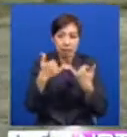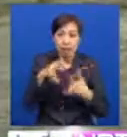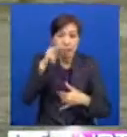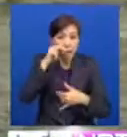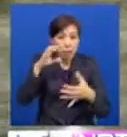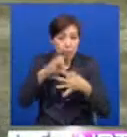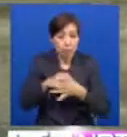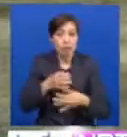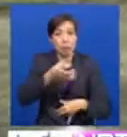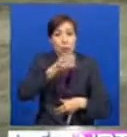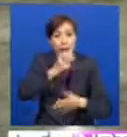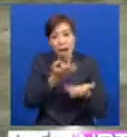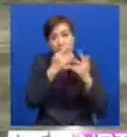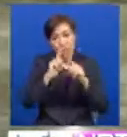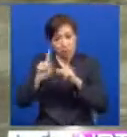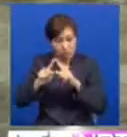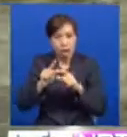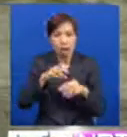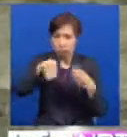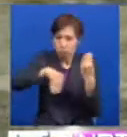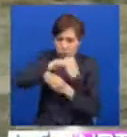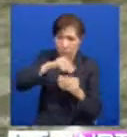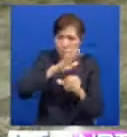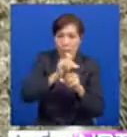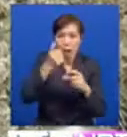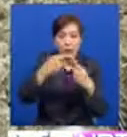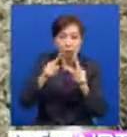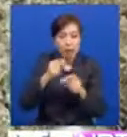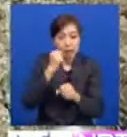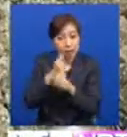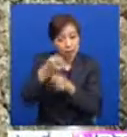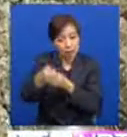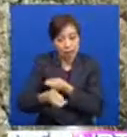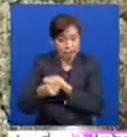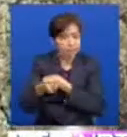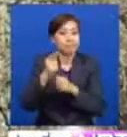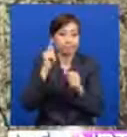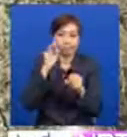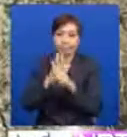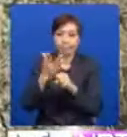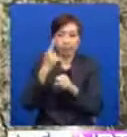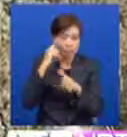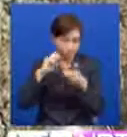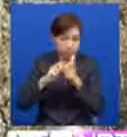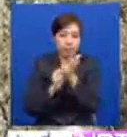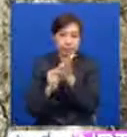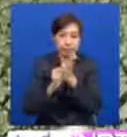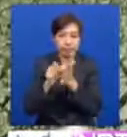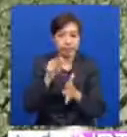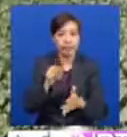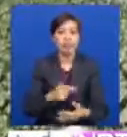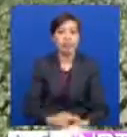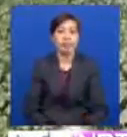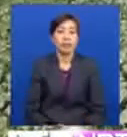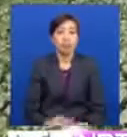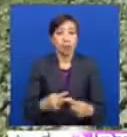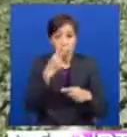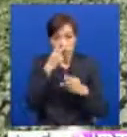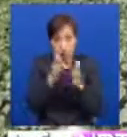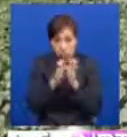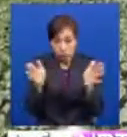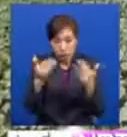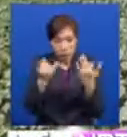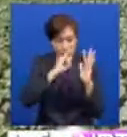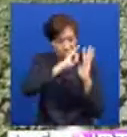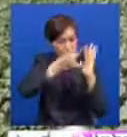อุปโภคบริโภคไม่ขาดแคลนมีเพียงน้ำที่ใช้ในการเกษตรที่ต้องพยายามแก้ปัญหาภาพรวมขณะนี้มี